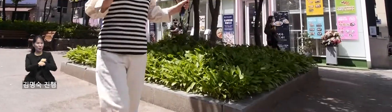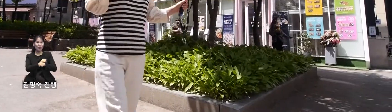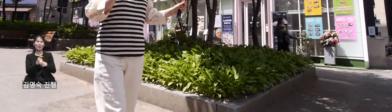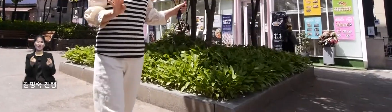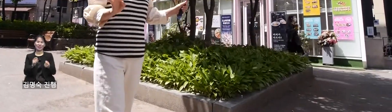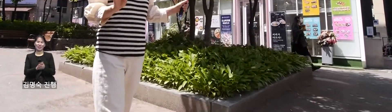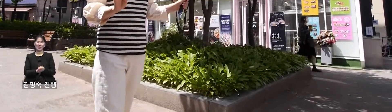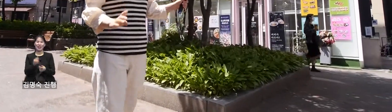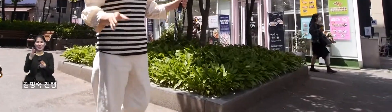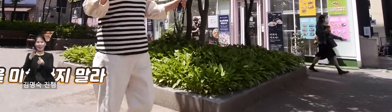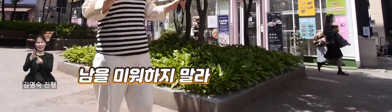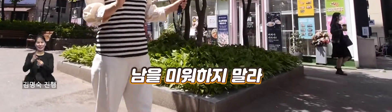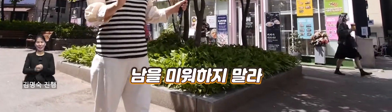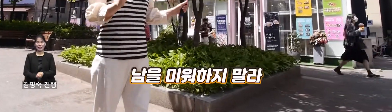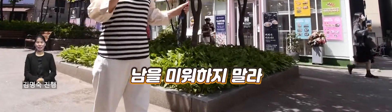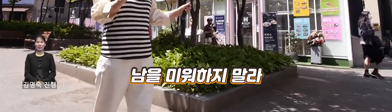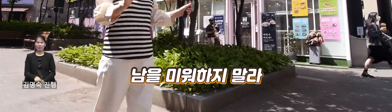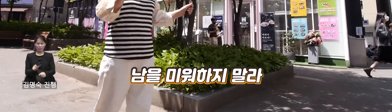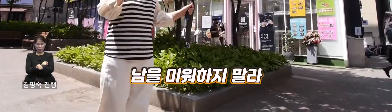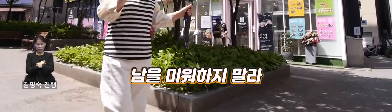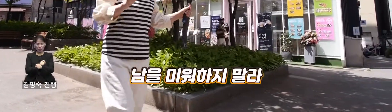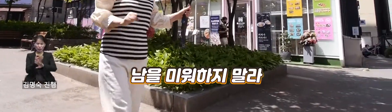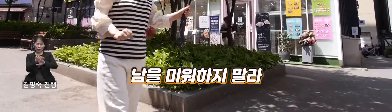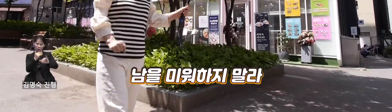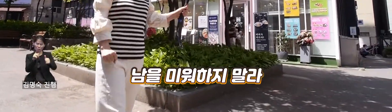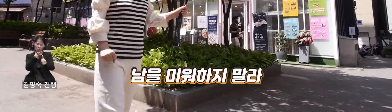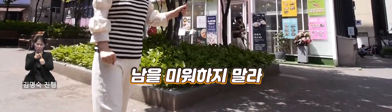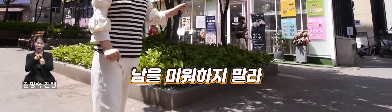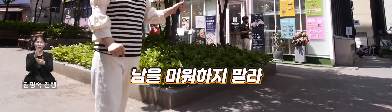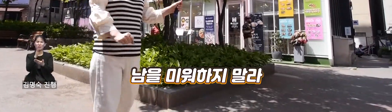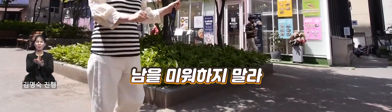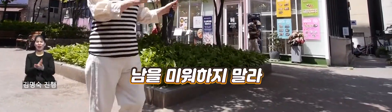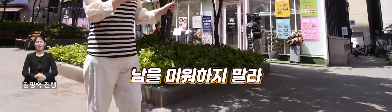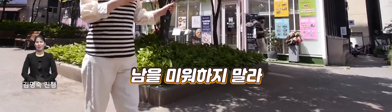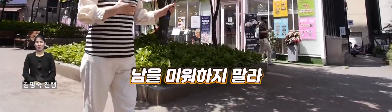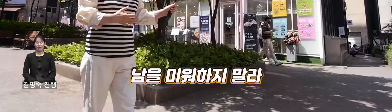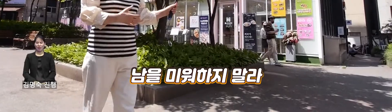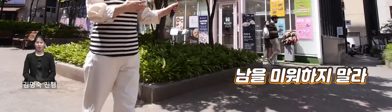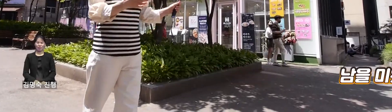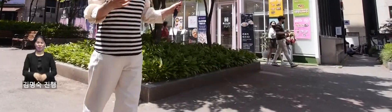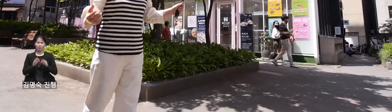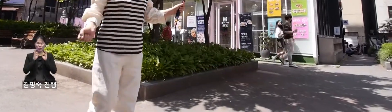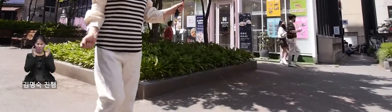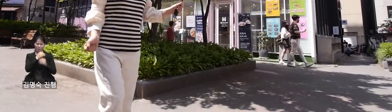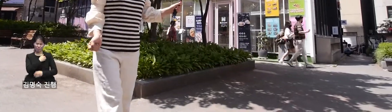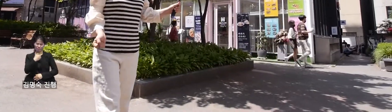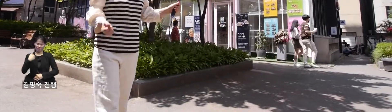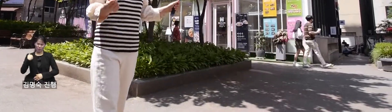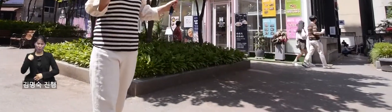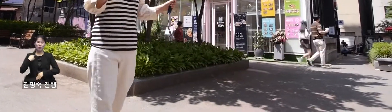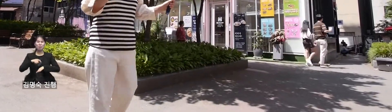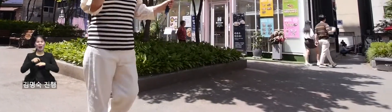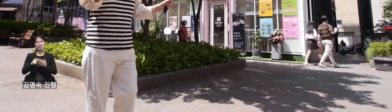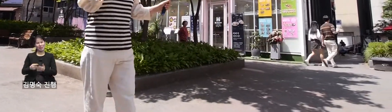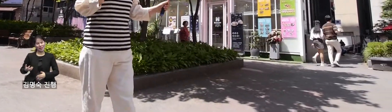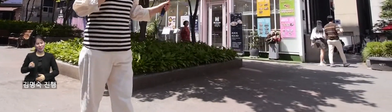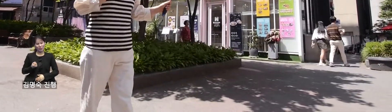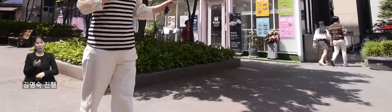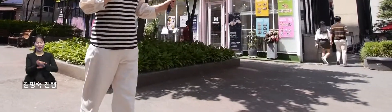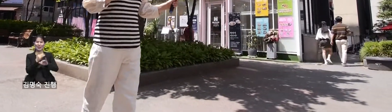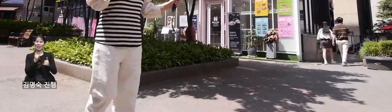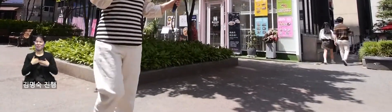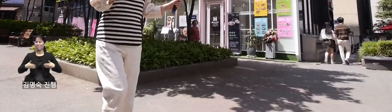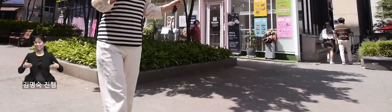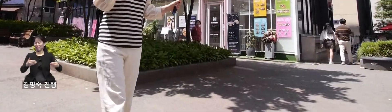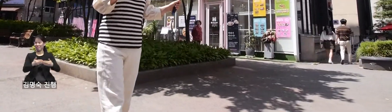것이죠. 넷째, 특히 남을 미워하지 말 것. 최대한 넓은 아량으로 남을